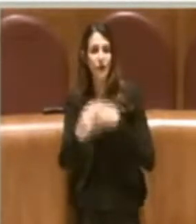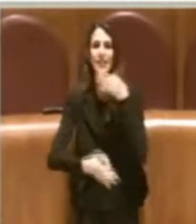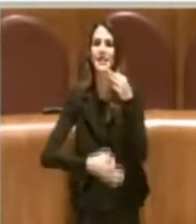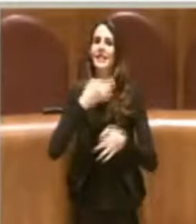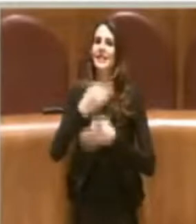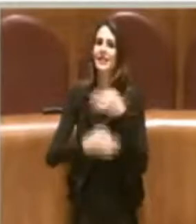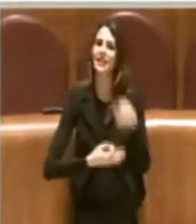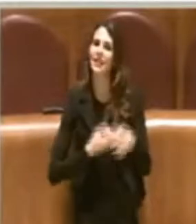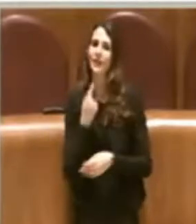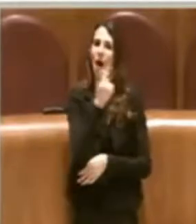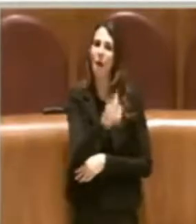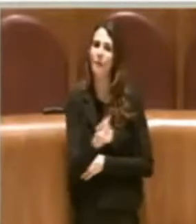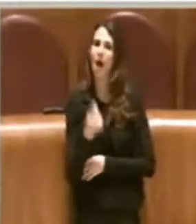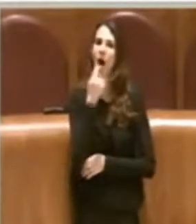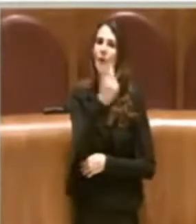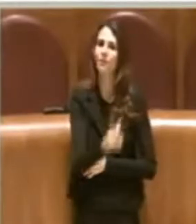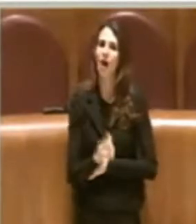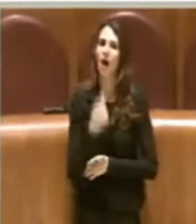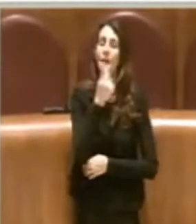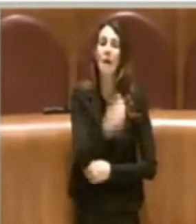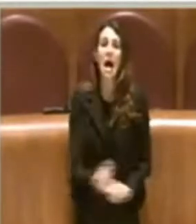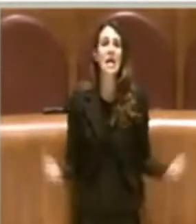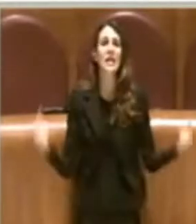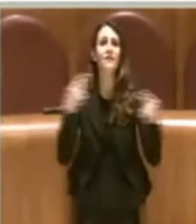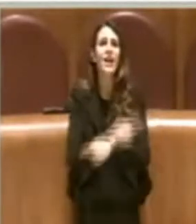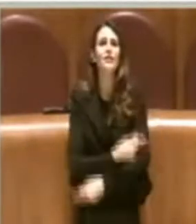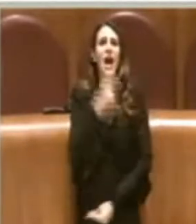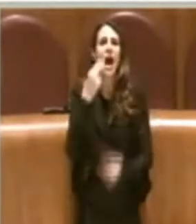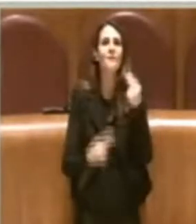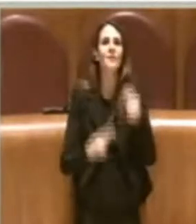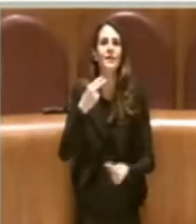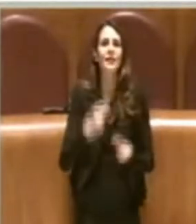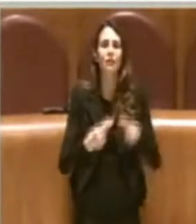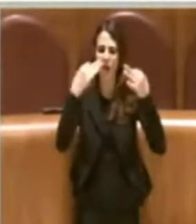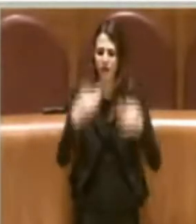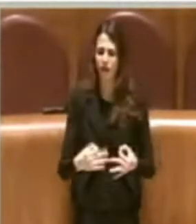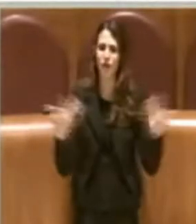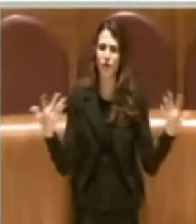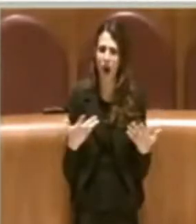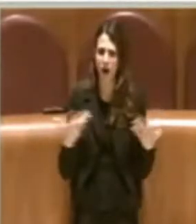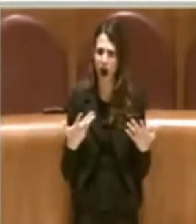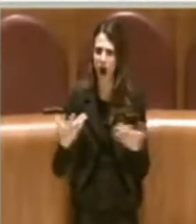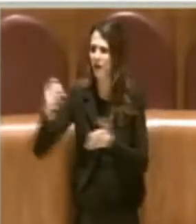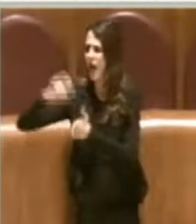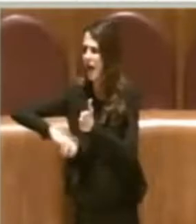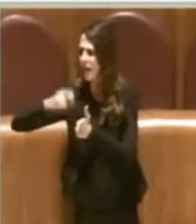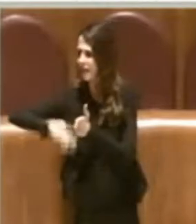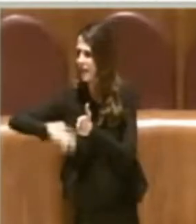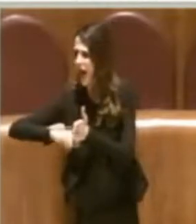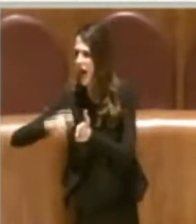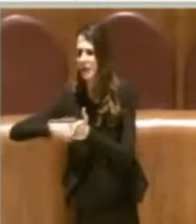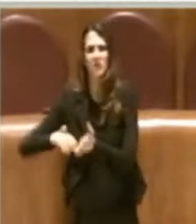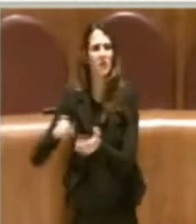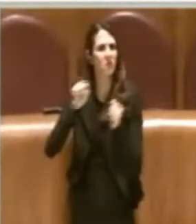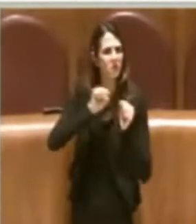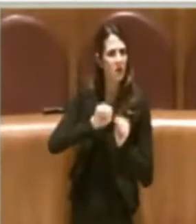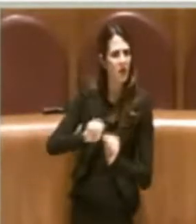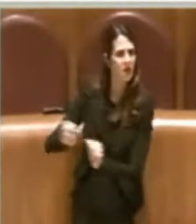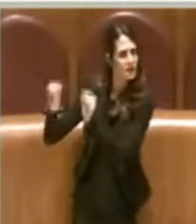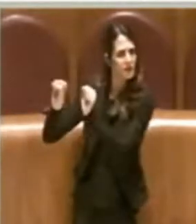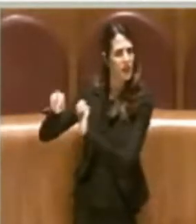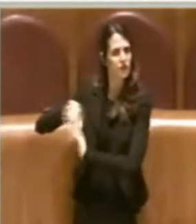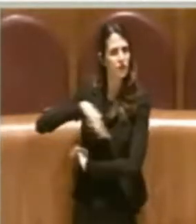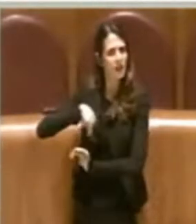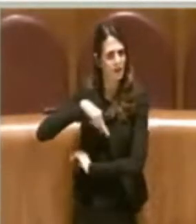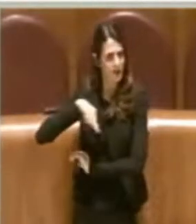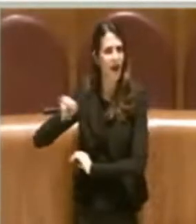monetizzandoli, l'amministrazione ha deciso invece che, al posto di incamerare questi 2 miliardi e 340 milioni di euro,